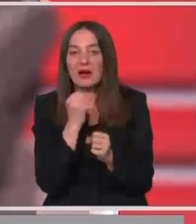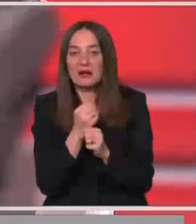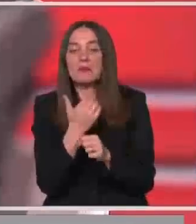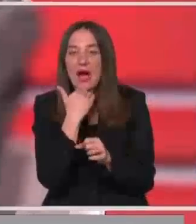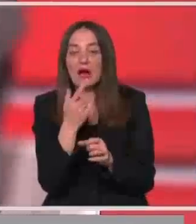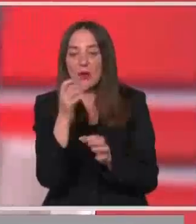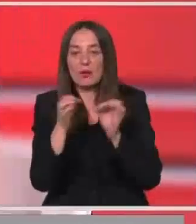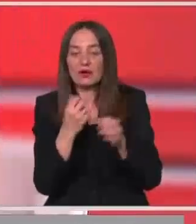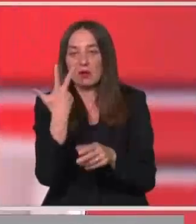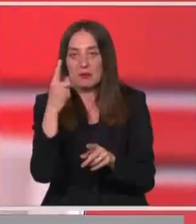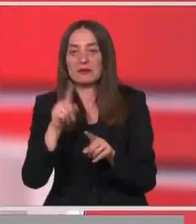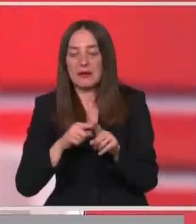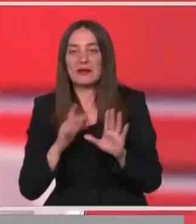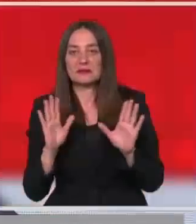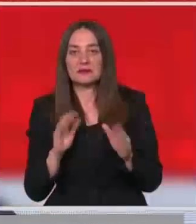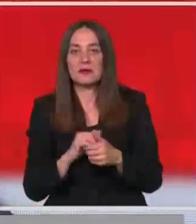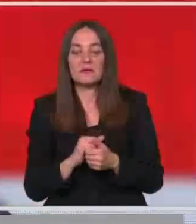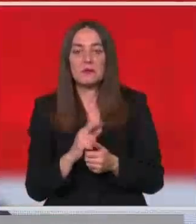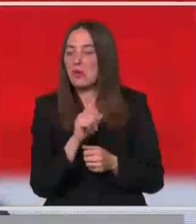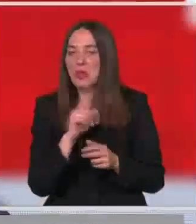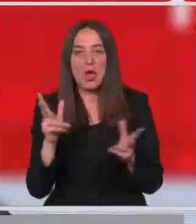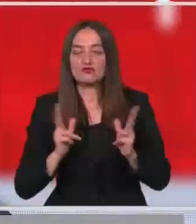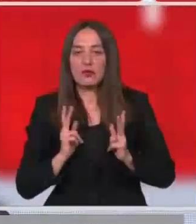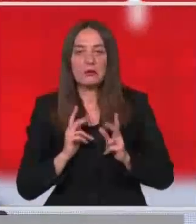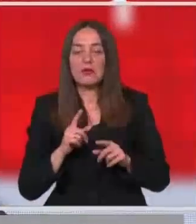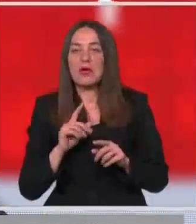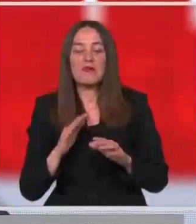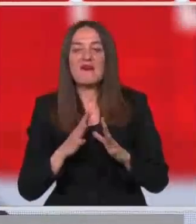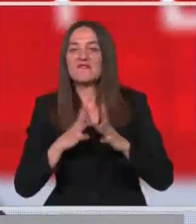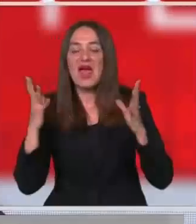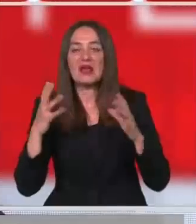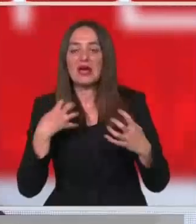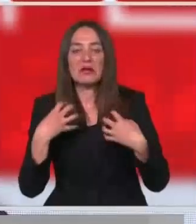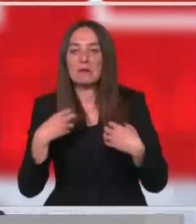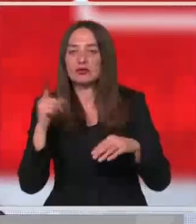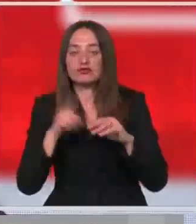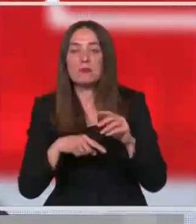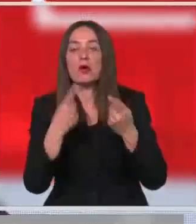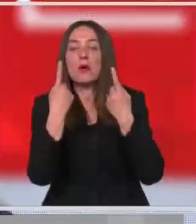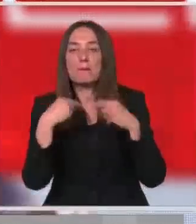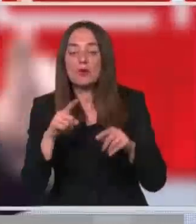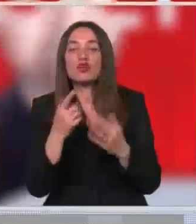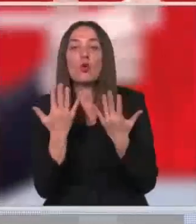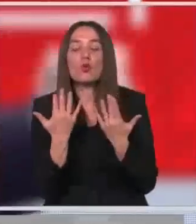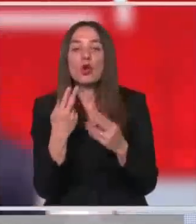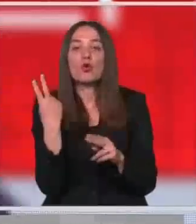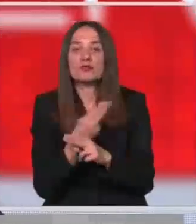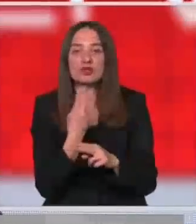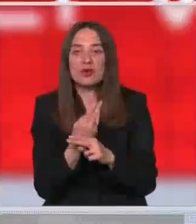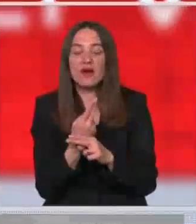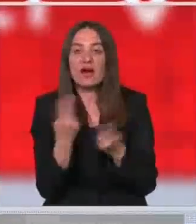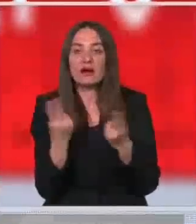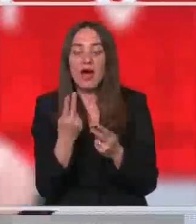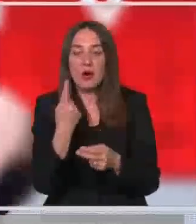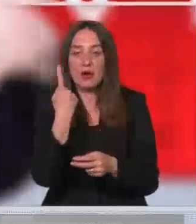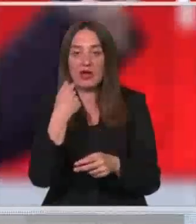ako projektujemo na tri meseca... Ako projektujemo na tri meseca, ne očekujem neka velika i dramatična otpuštanja, pogotovo ukoliko država kao